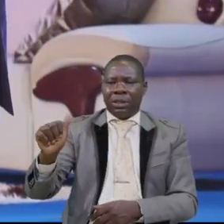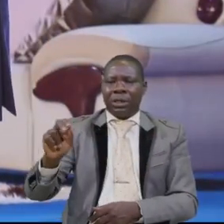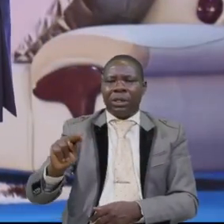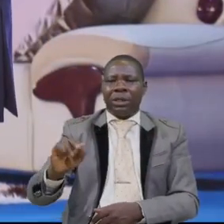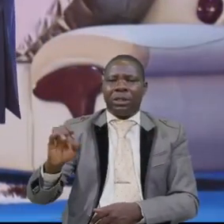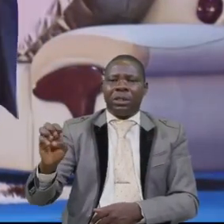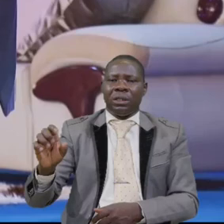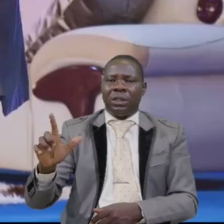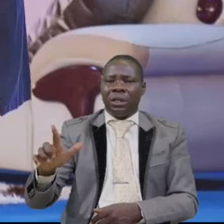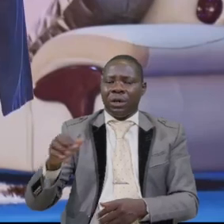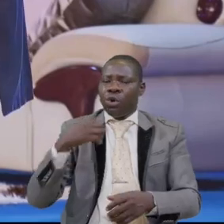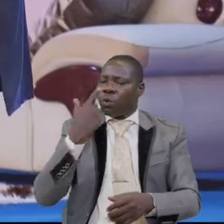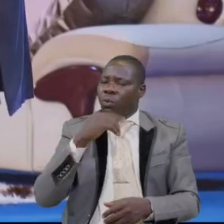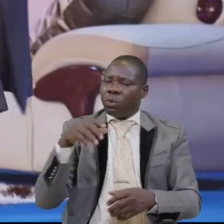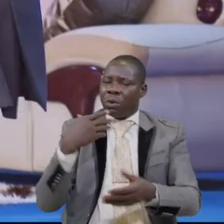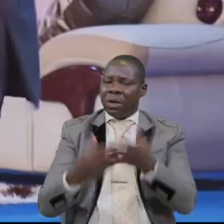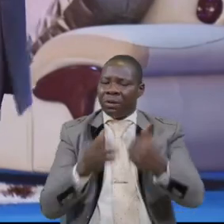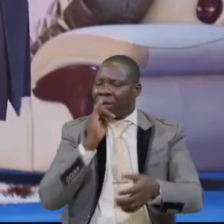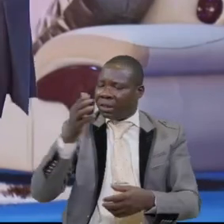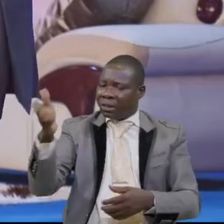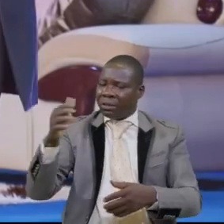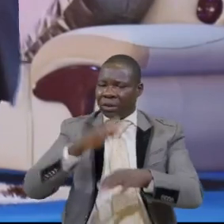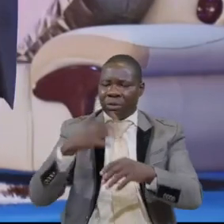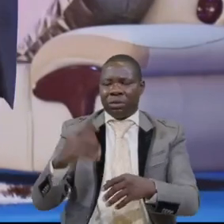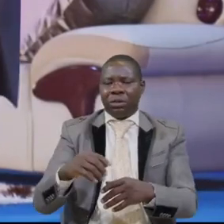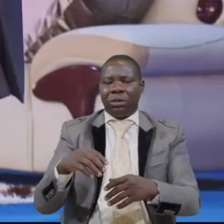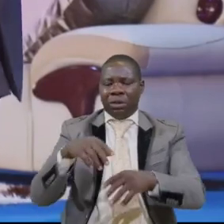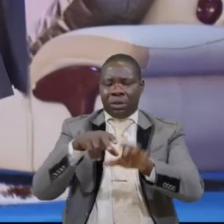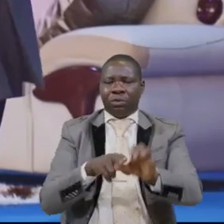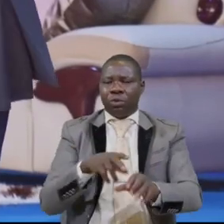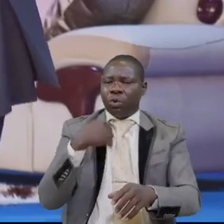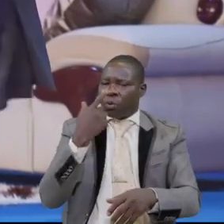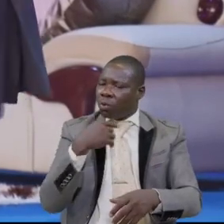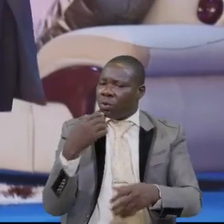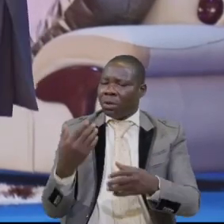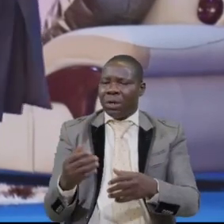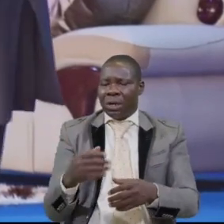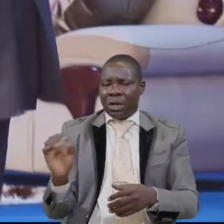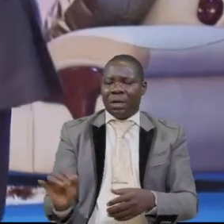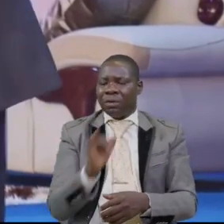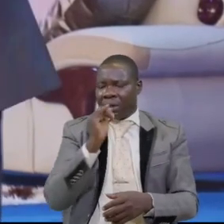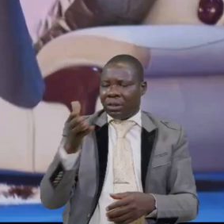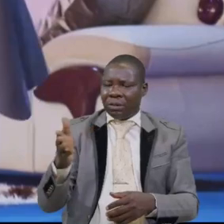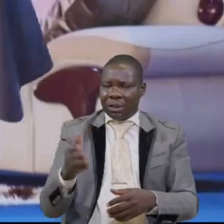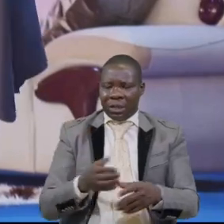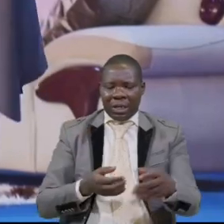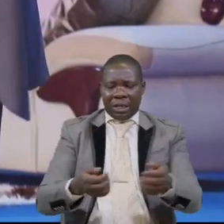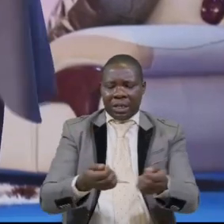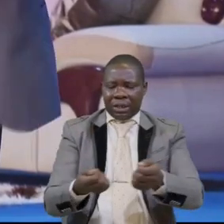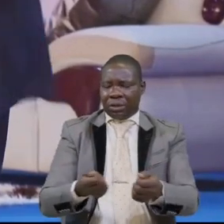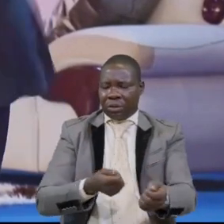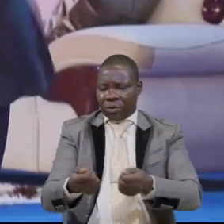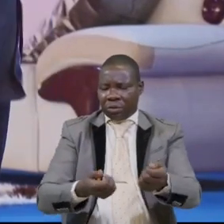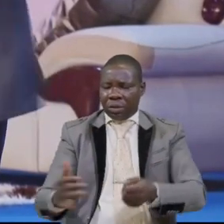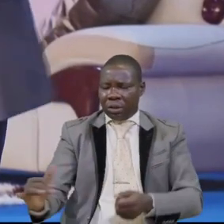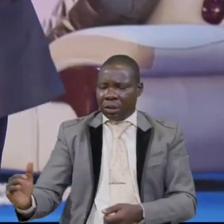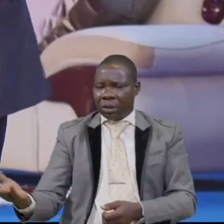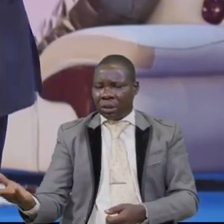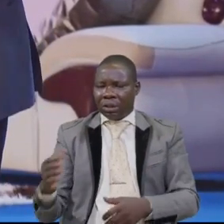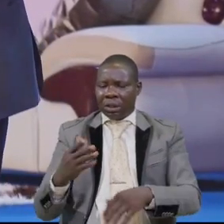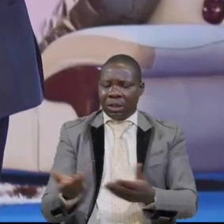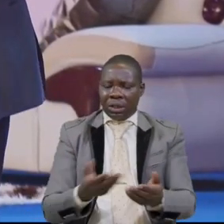peu importe la personne qui est au trône, qui règne, qui dirige les choses, tout de